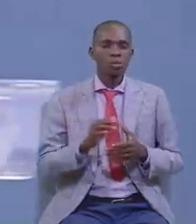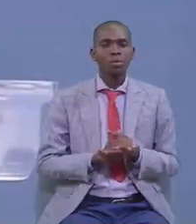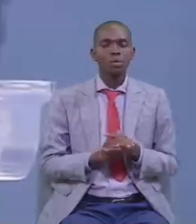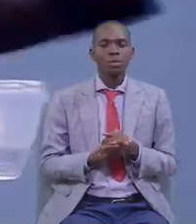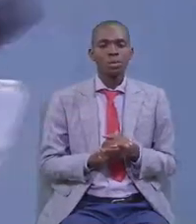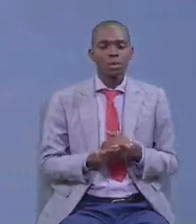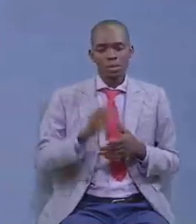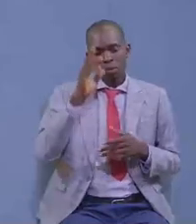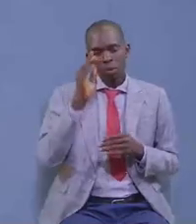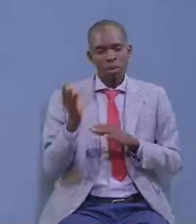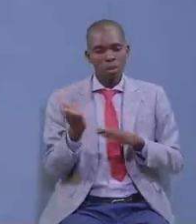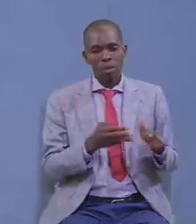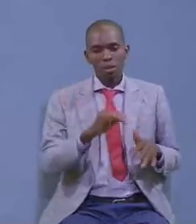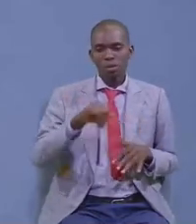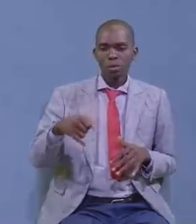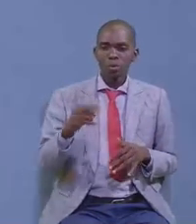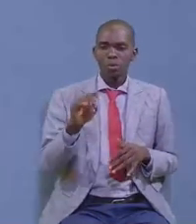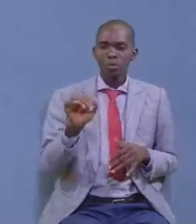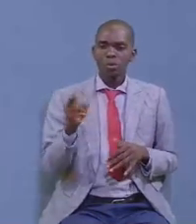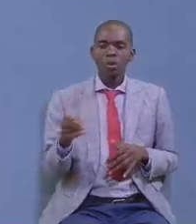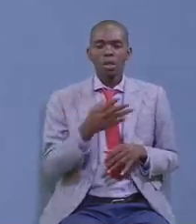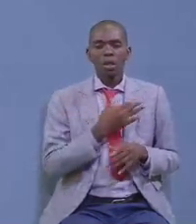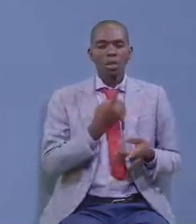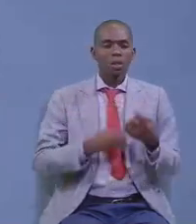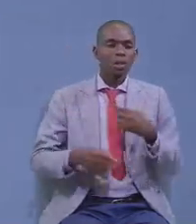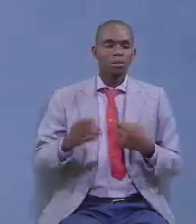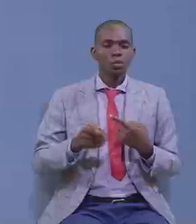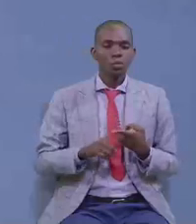Il a quitté Juda pour venir en Babylone.